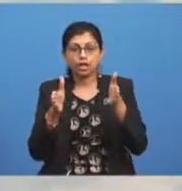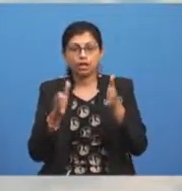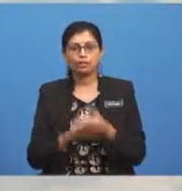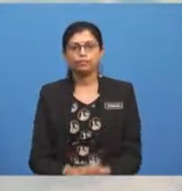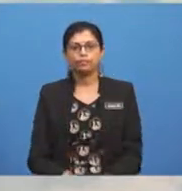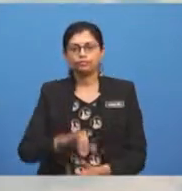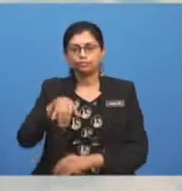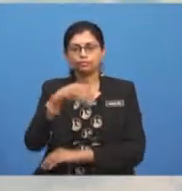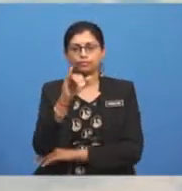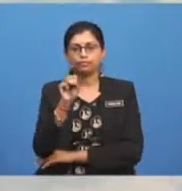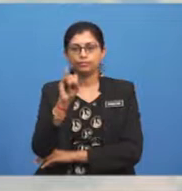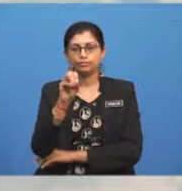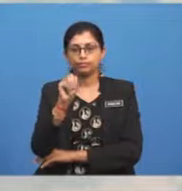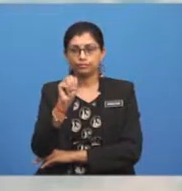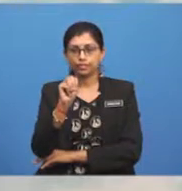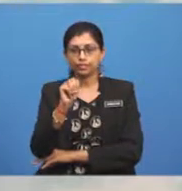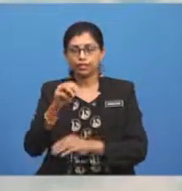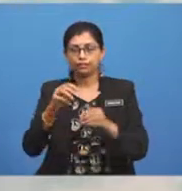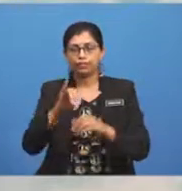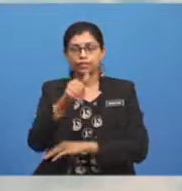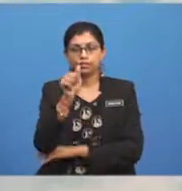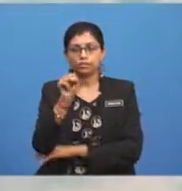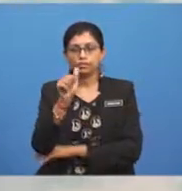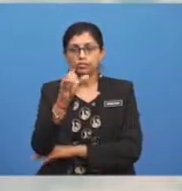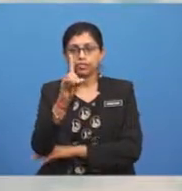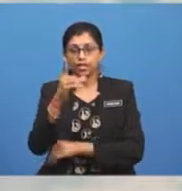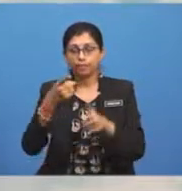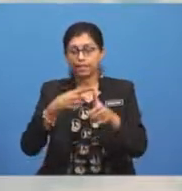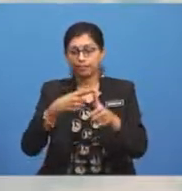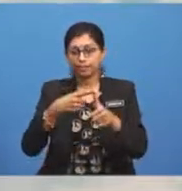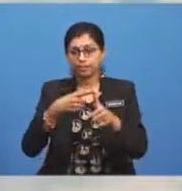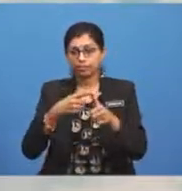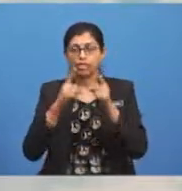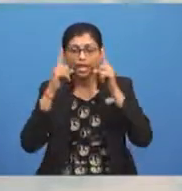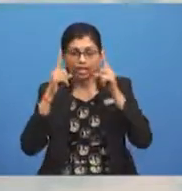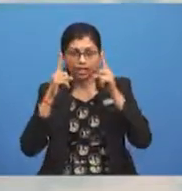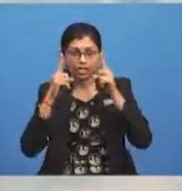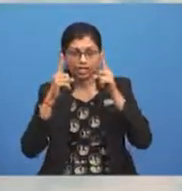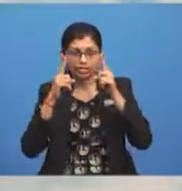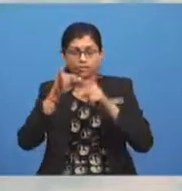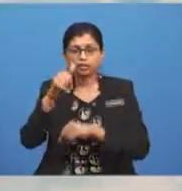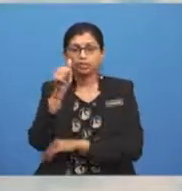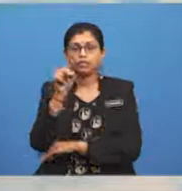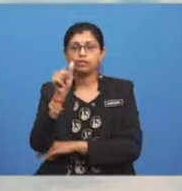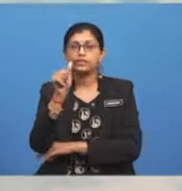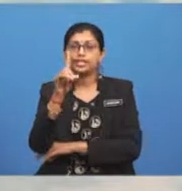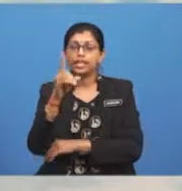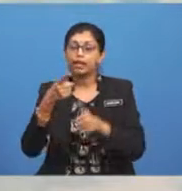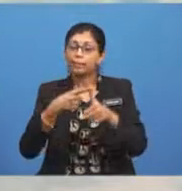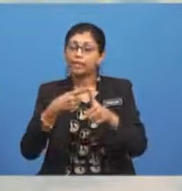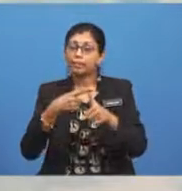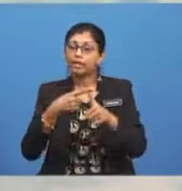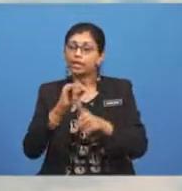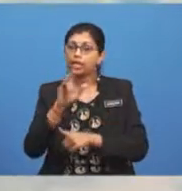mewakili jisim jasad yang pertama, iaitu dalam kes yang kita pelajari pada hari ini adalah